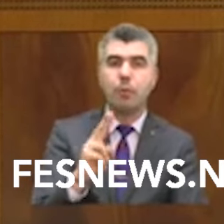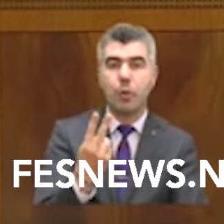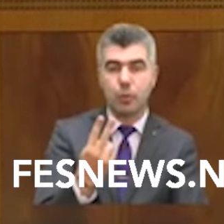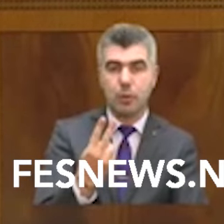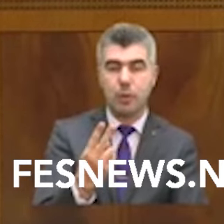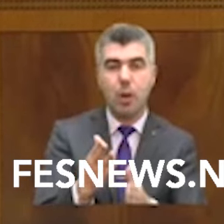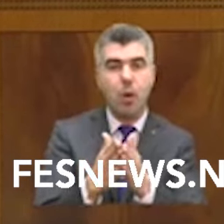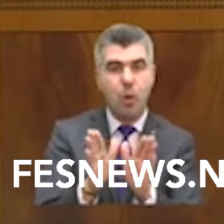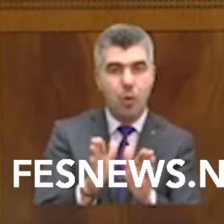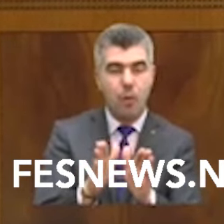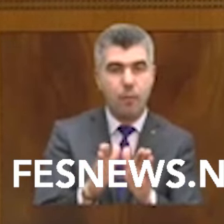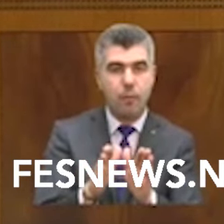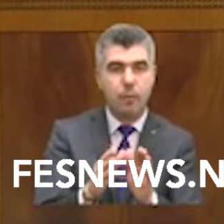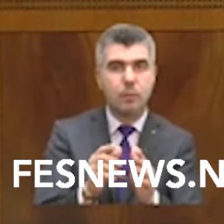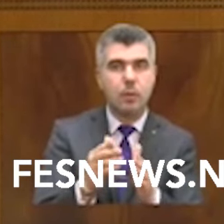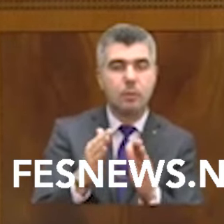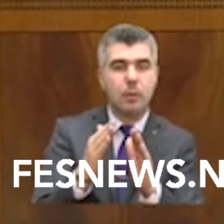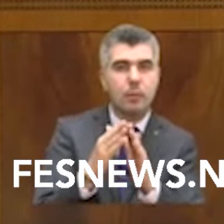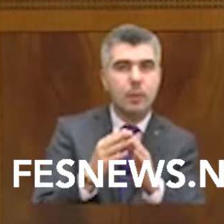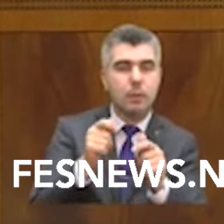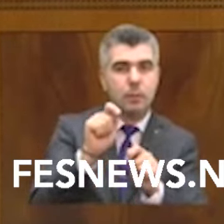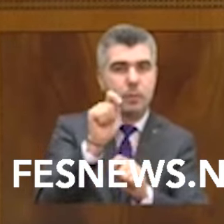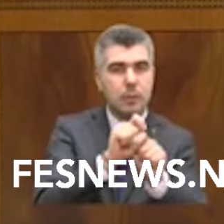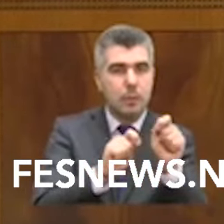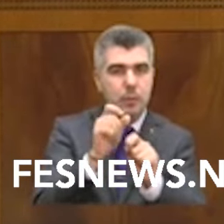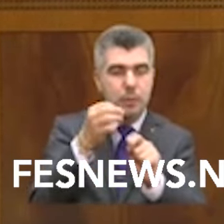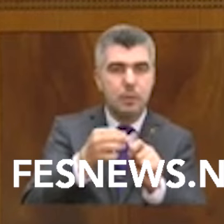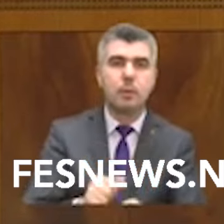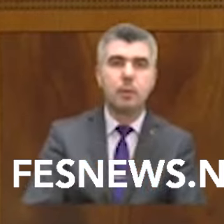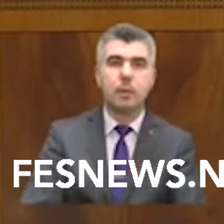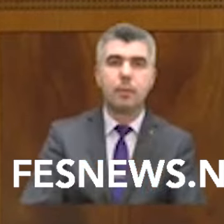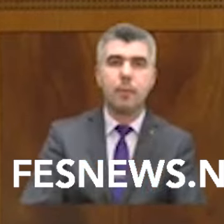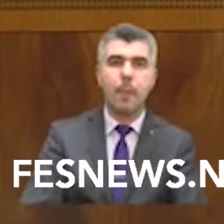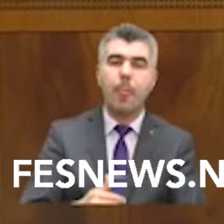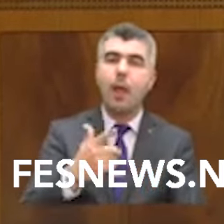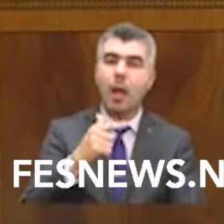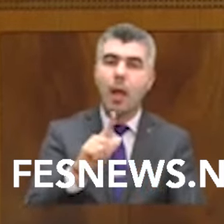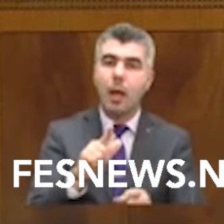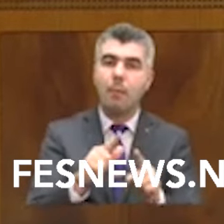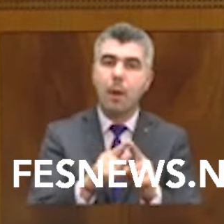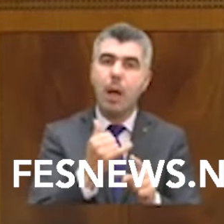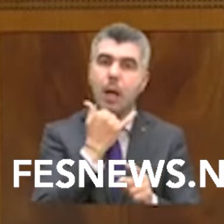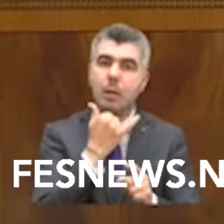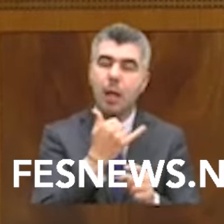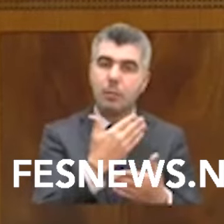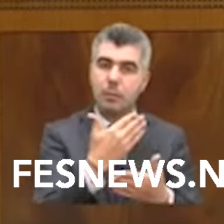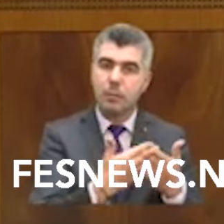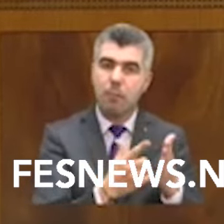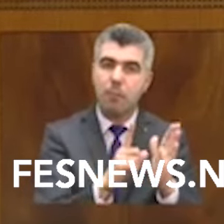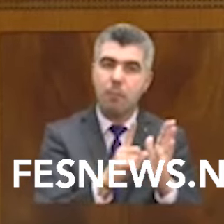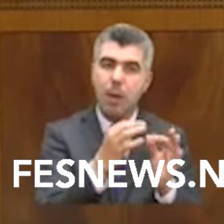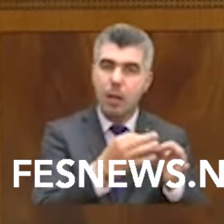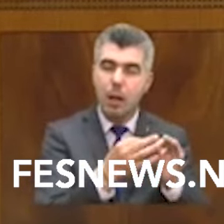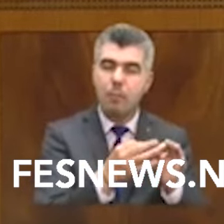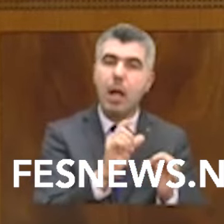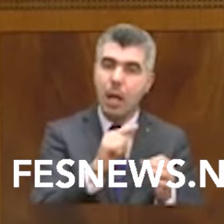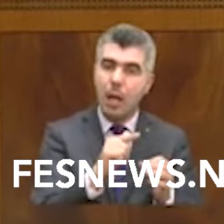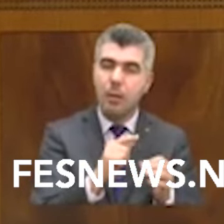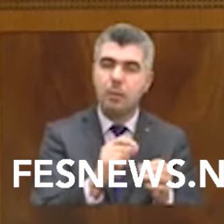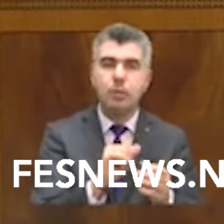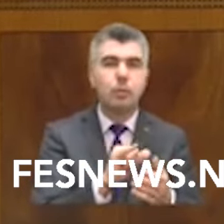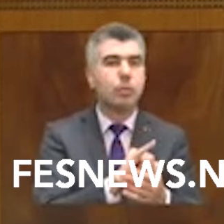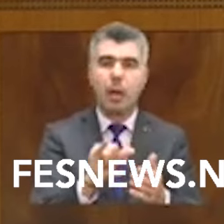وفتحنا إمكانية تسوية ولو في وجود المحظور لمخالفة البناء. واليوم النتائج ديال هذا